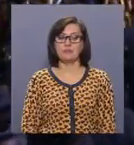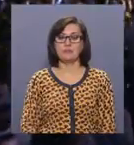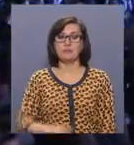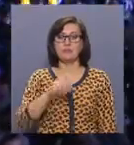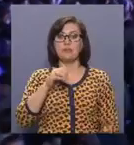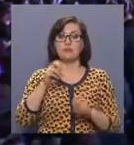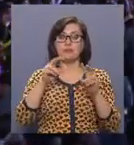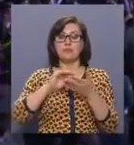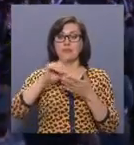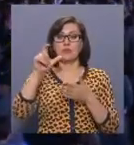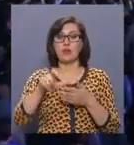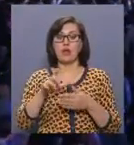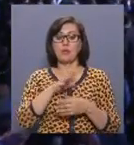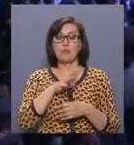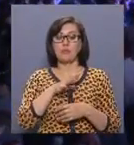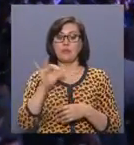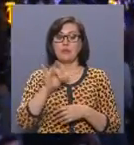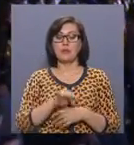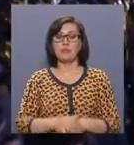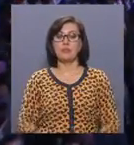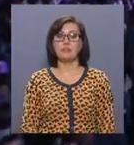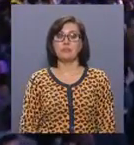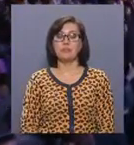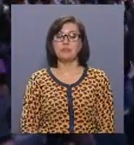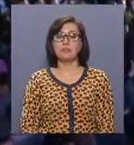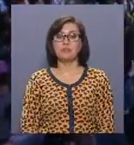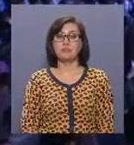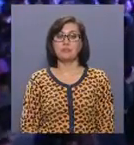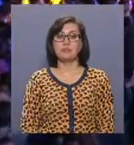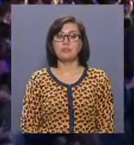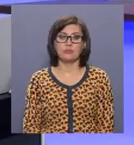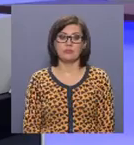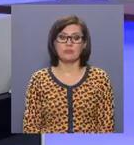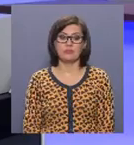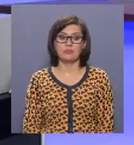Әнуарбек Жәлел, Влад Шишко, арнайы шарайна үшін.